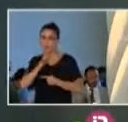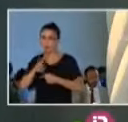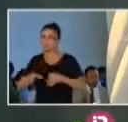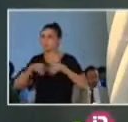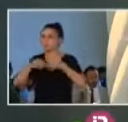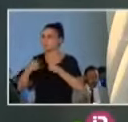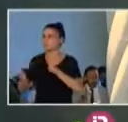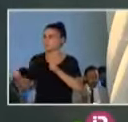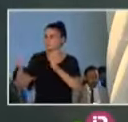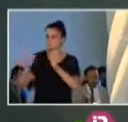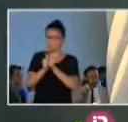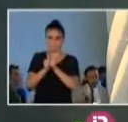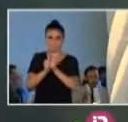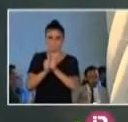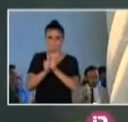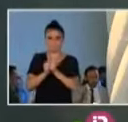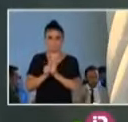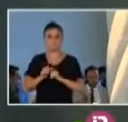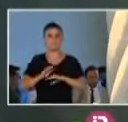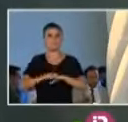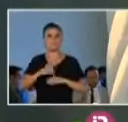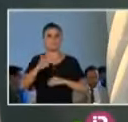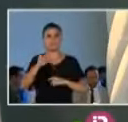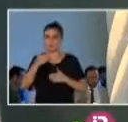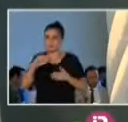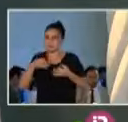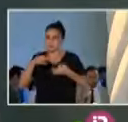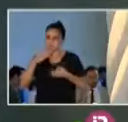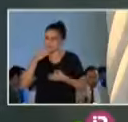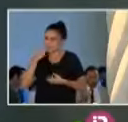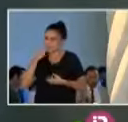meu costat, i no li podré agrair mai prou